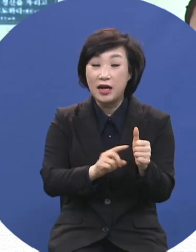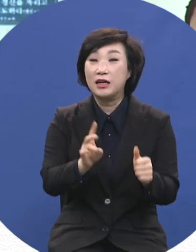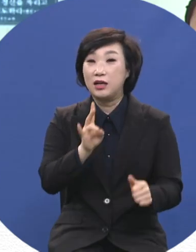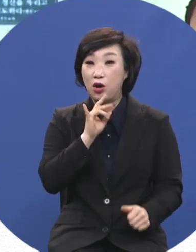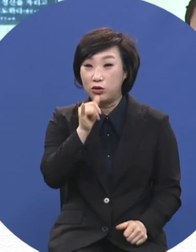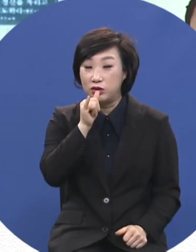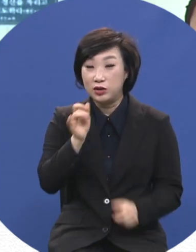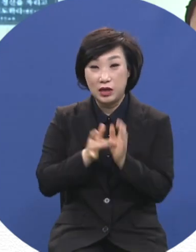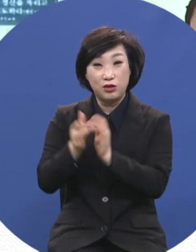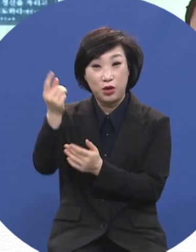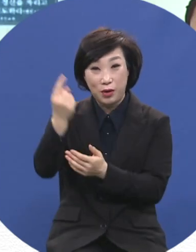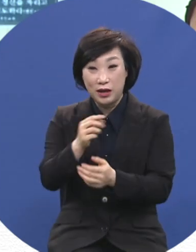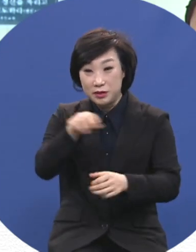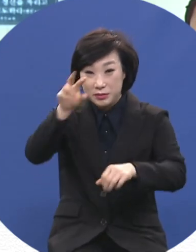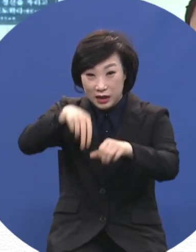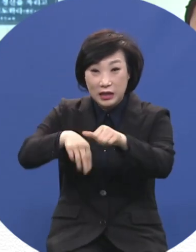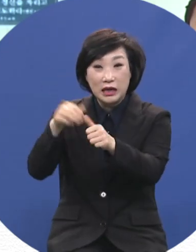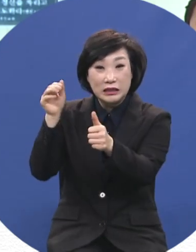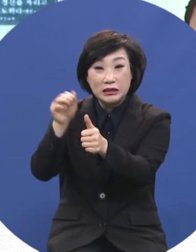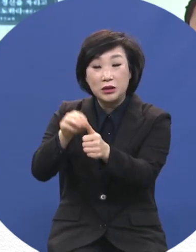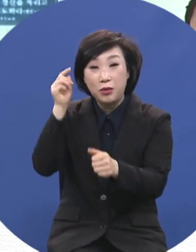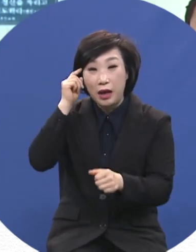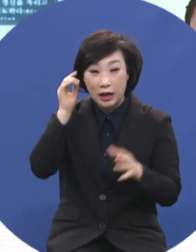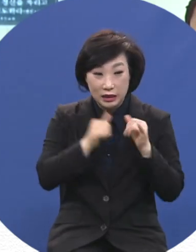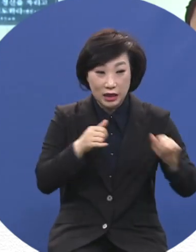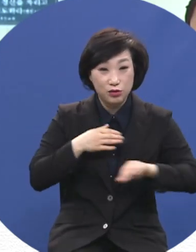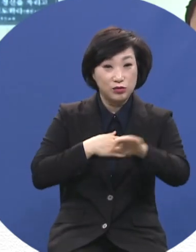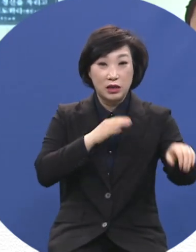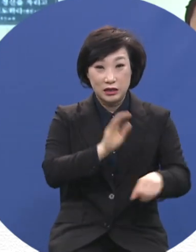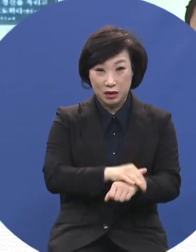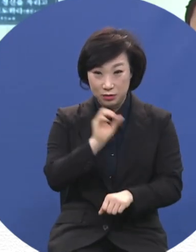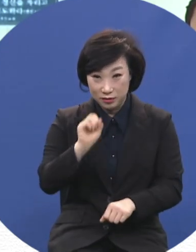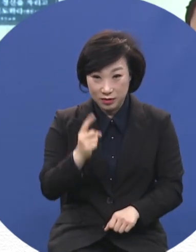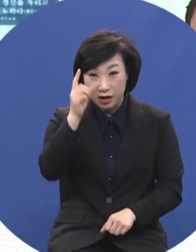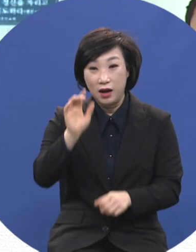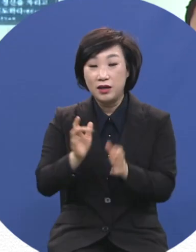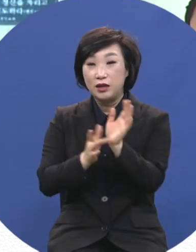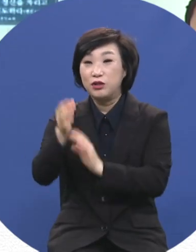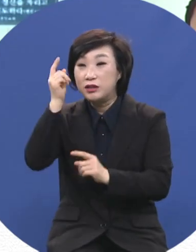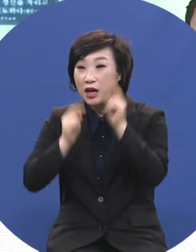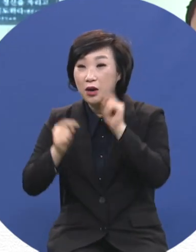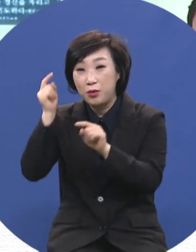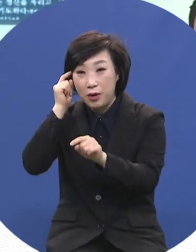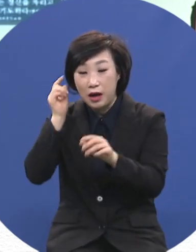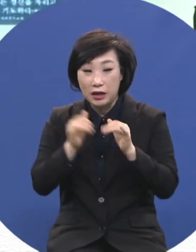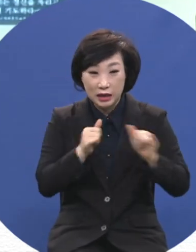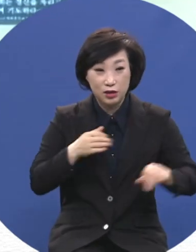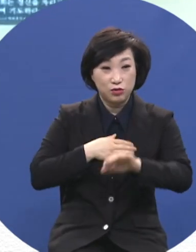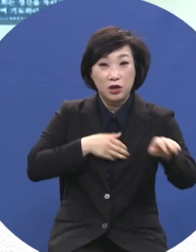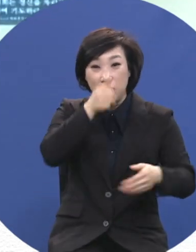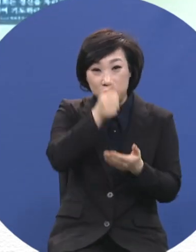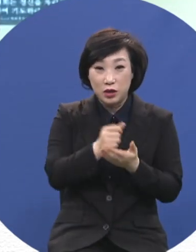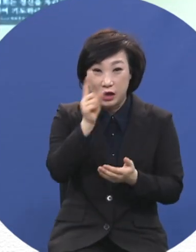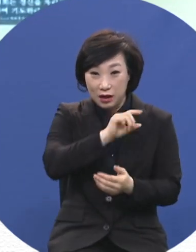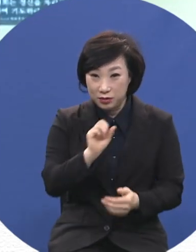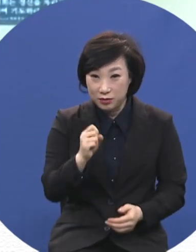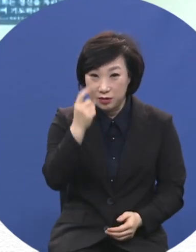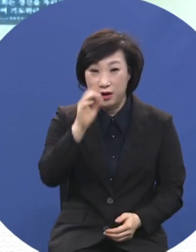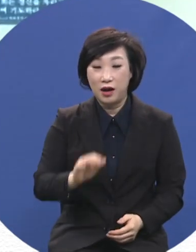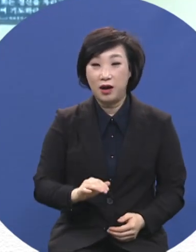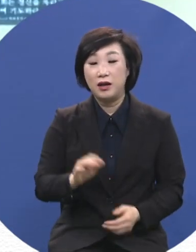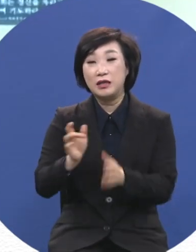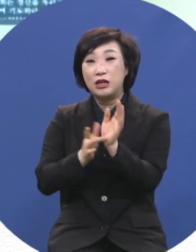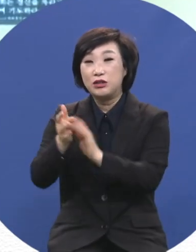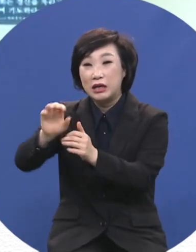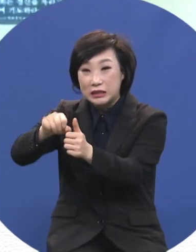찔림은 우리의 허물을 인함이요 그가 상함은 우리의 죄악을 인함이라.